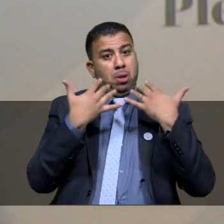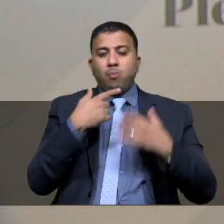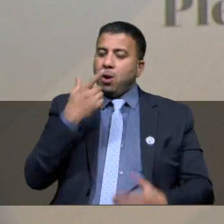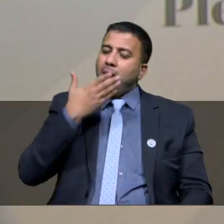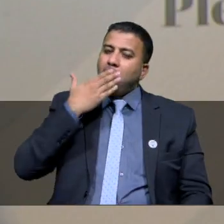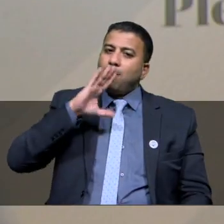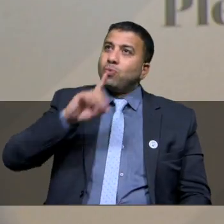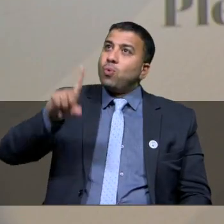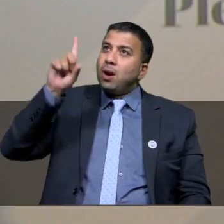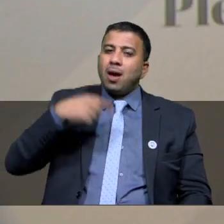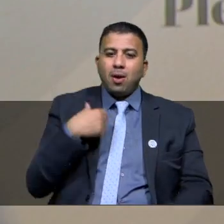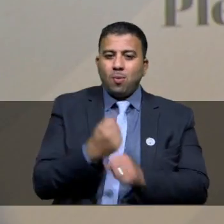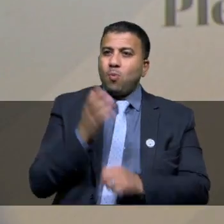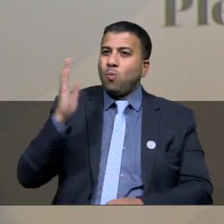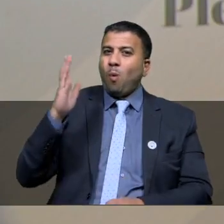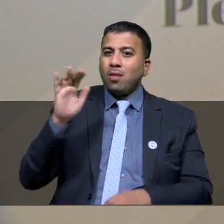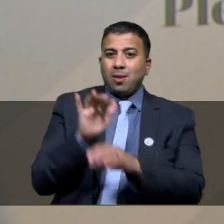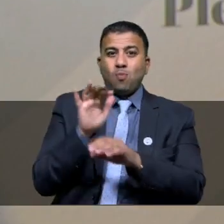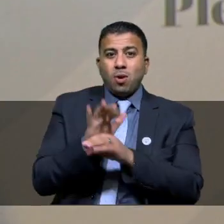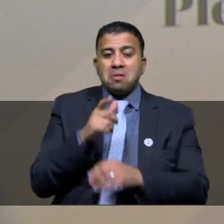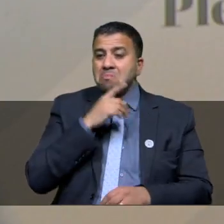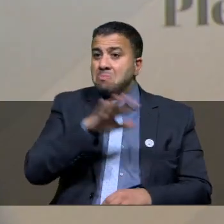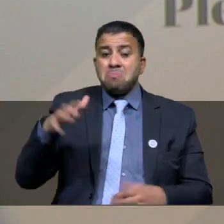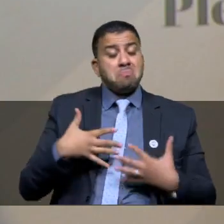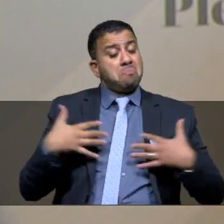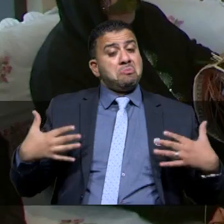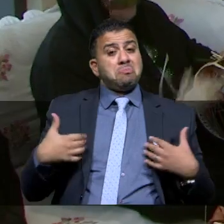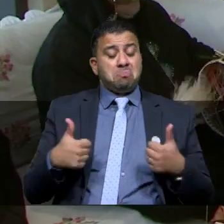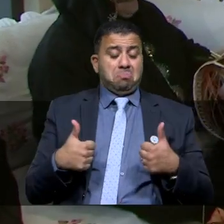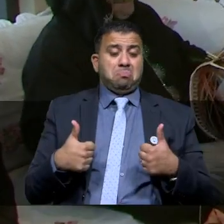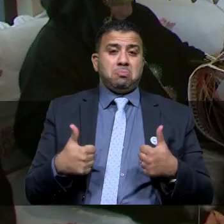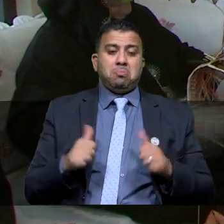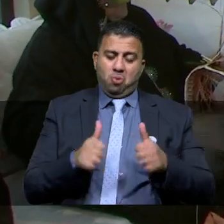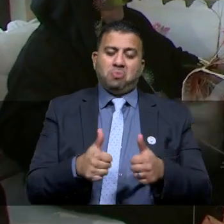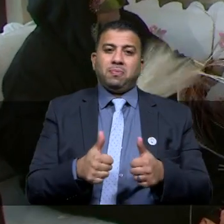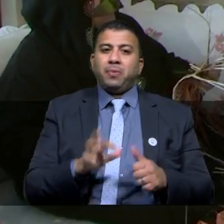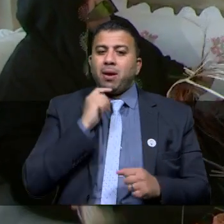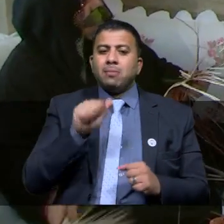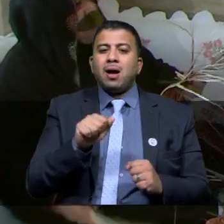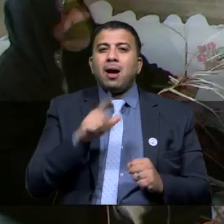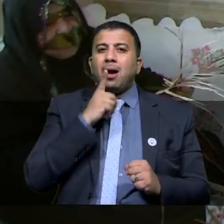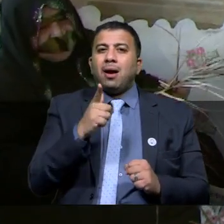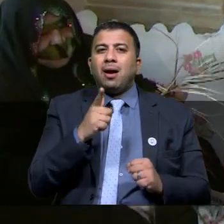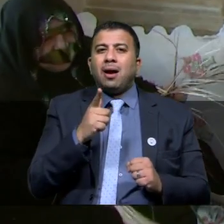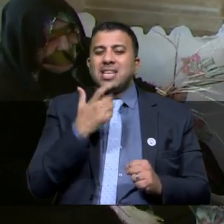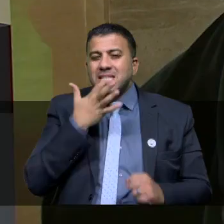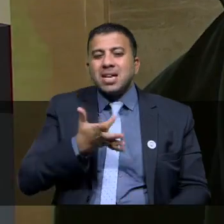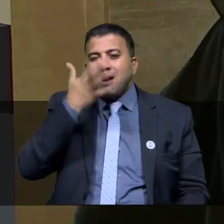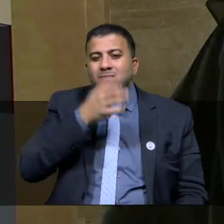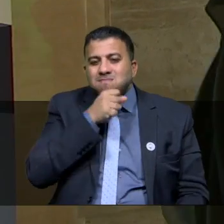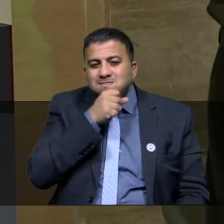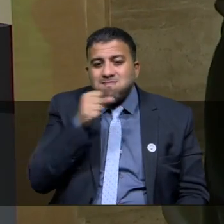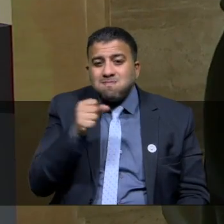النهاردة ان احنا عرضنا الورشة وكان في انطباع كويس من الحضور. يعد ملتقى خدمات كبار السن